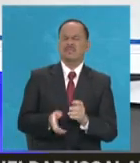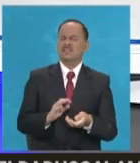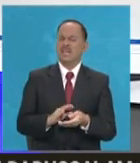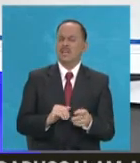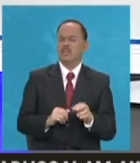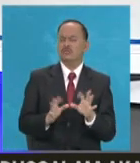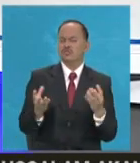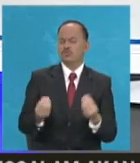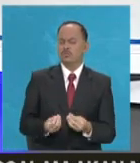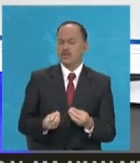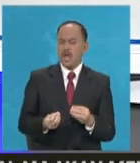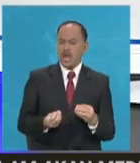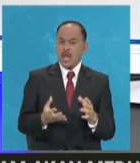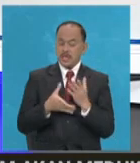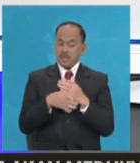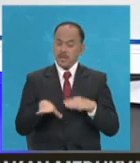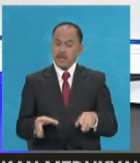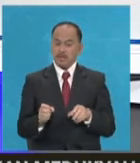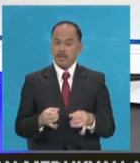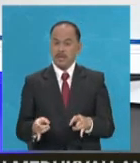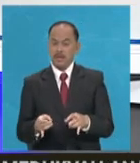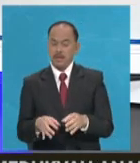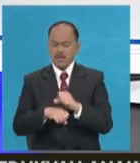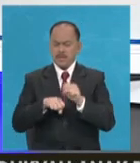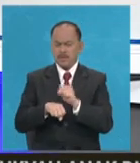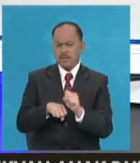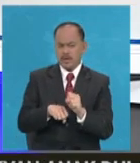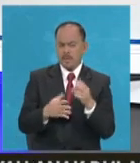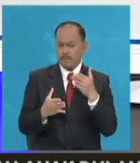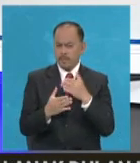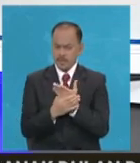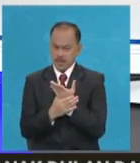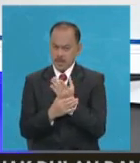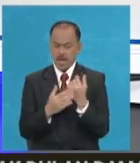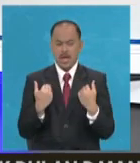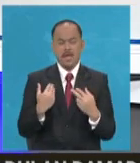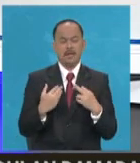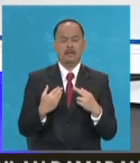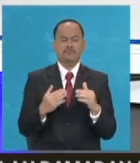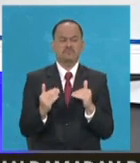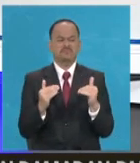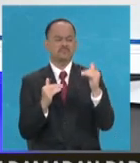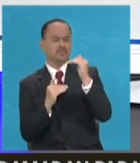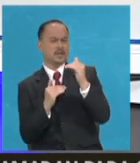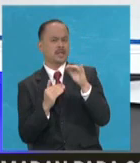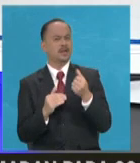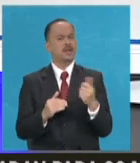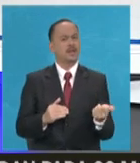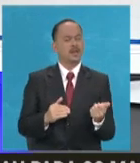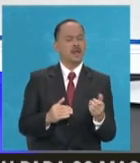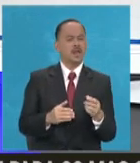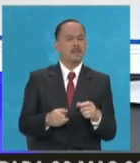keselamatan Jalan Raya siaran statistik berkenaan juga mengungsikan beberapa kerangkaan lain yaitu pergerakan